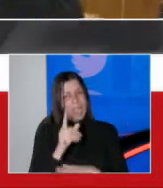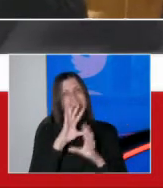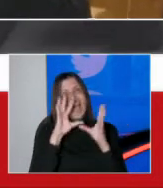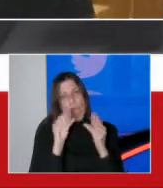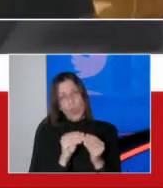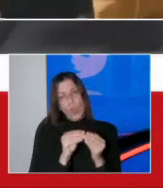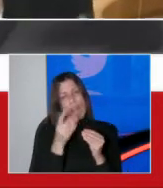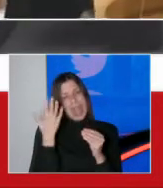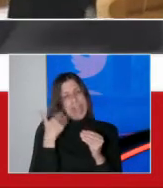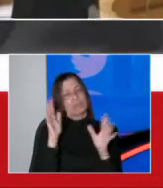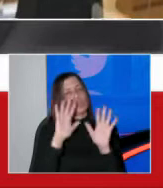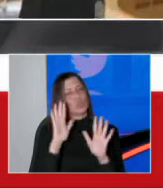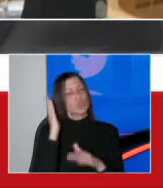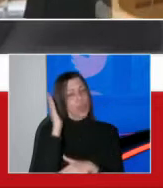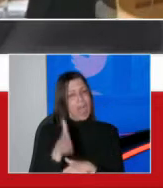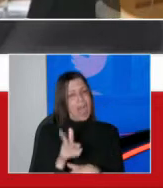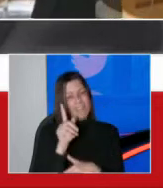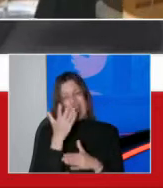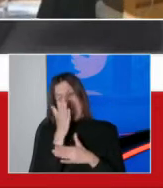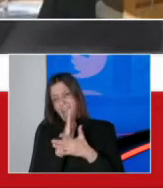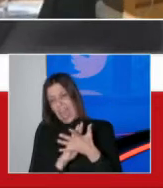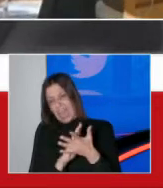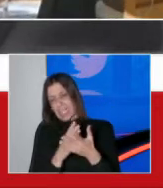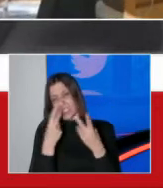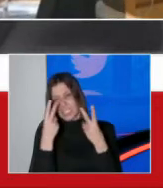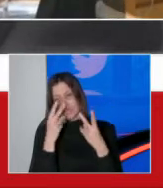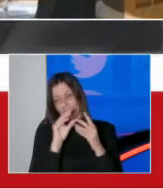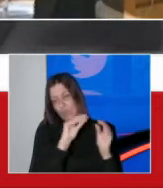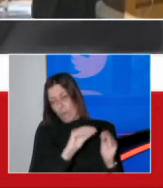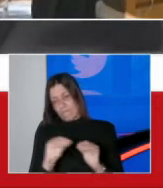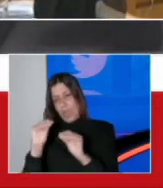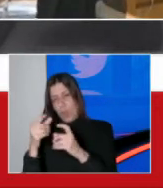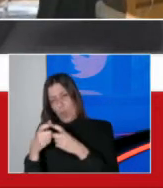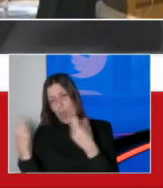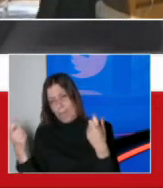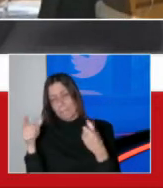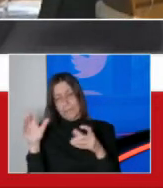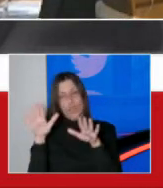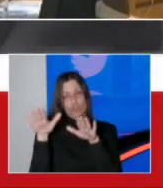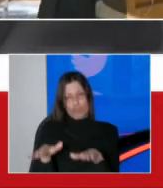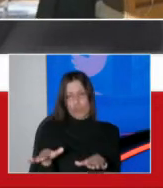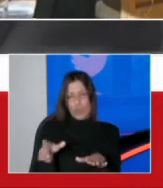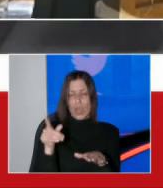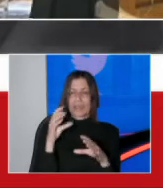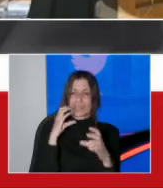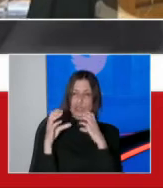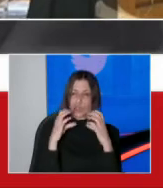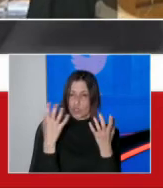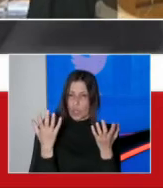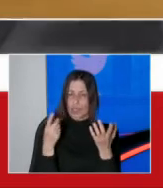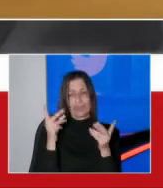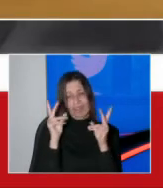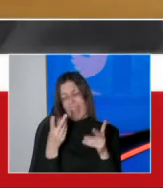בשידור חי, רק שחלק הארי עובר לאולם שבו ישבה התקשורת,